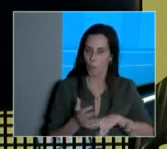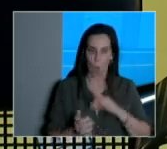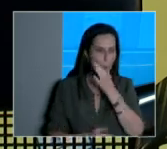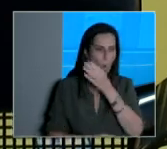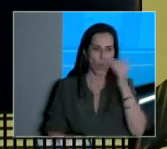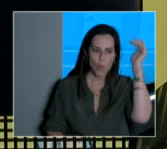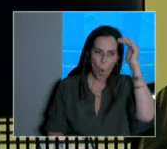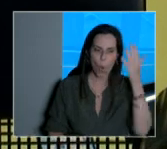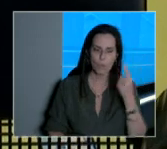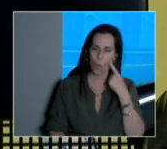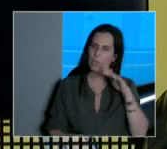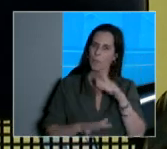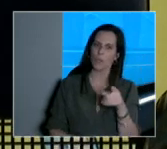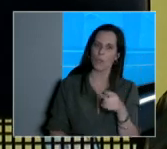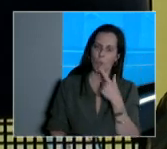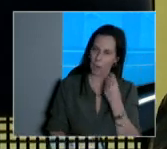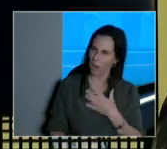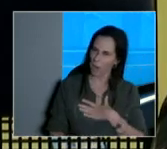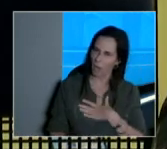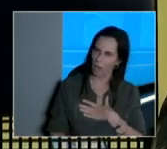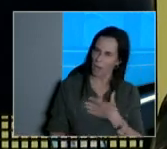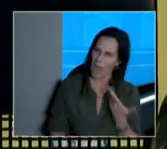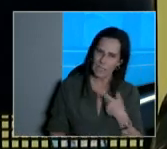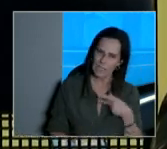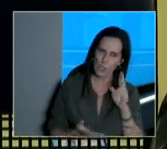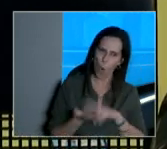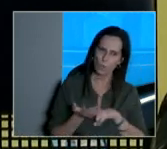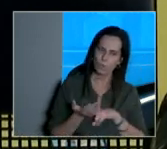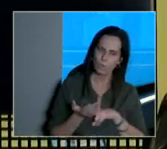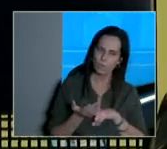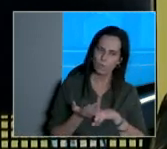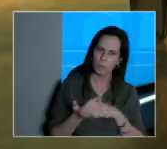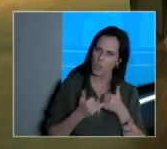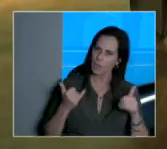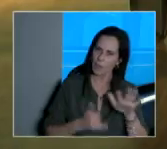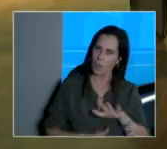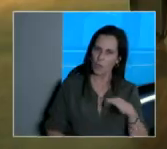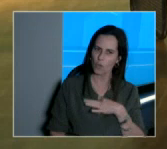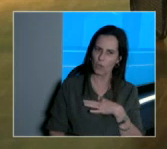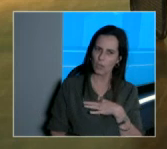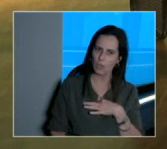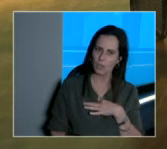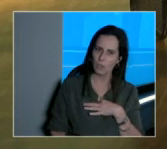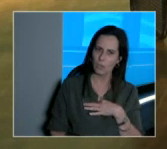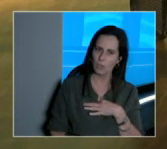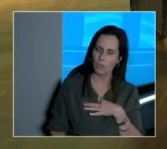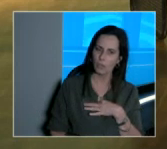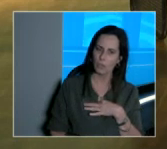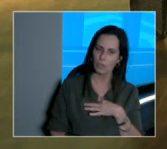דרוזי, מסתכל לממשלה ואומר, רגע, אין לי זכות שהמדינה תפתח את היישוב שלי. בדואי, ואני לא אין איפה